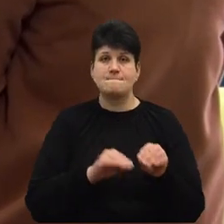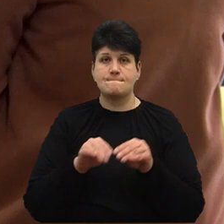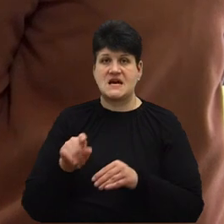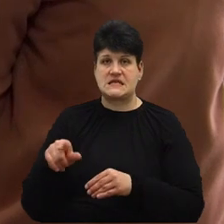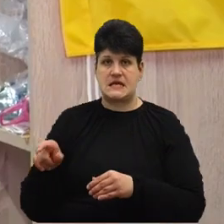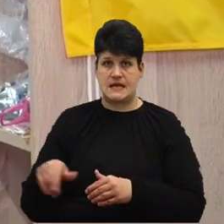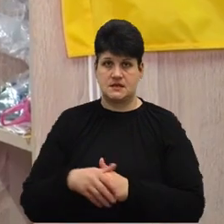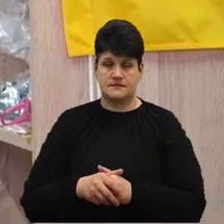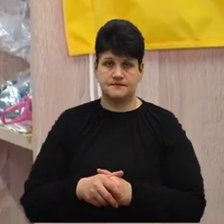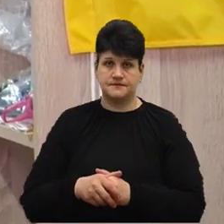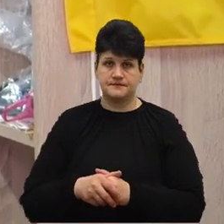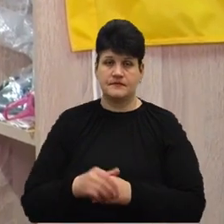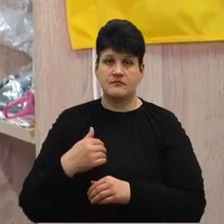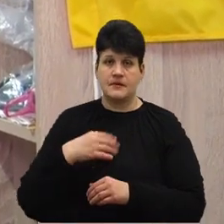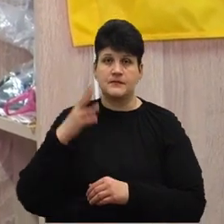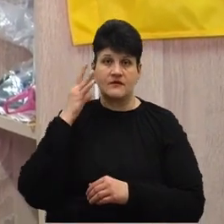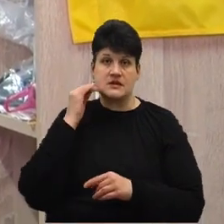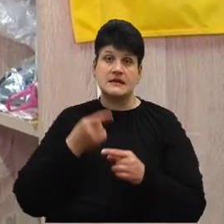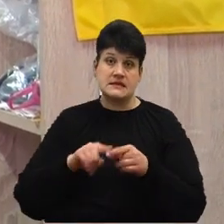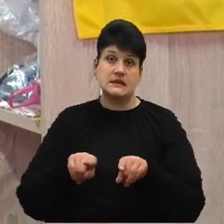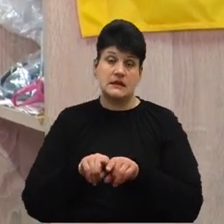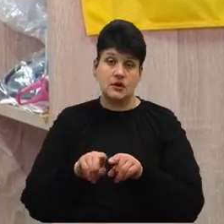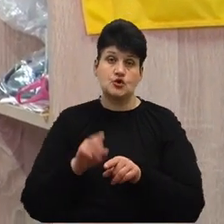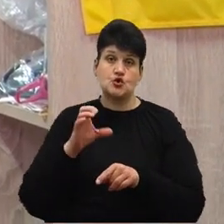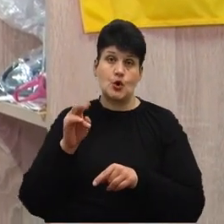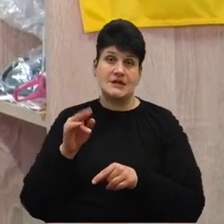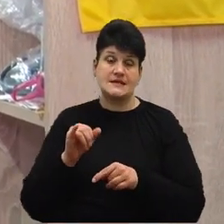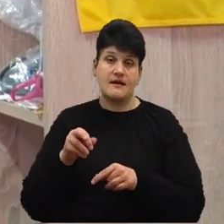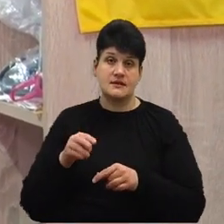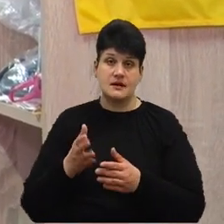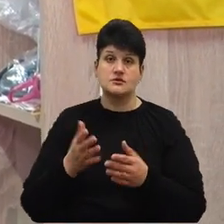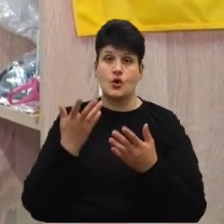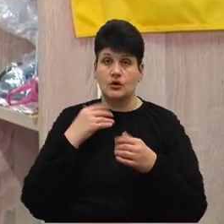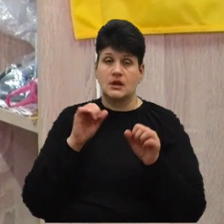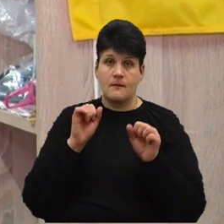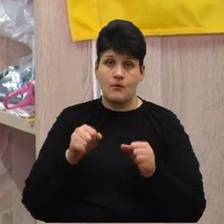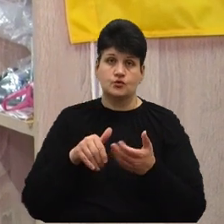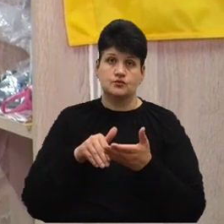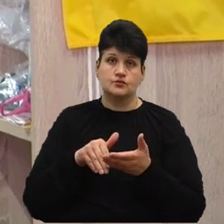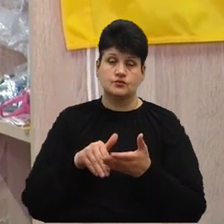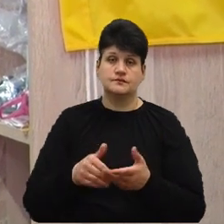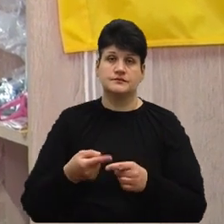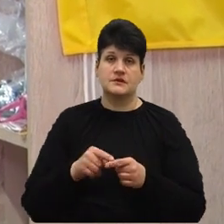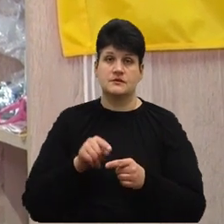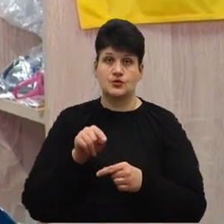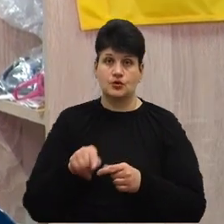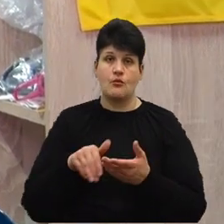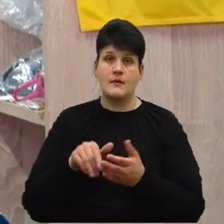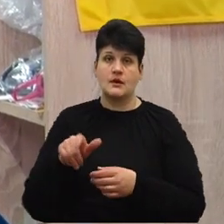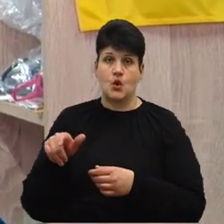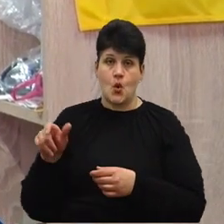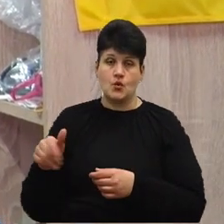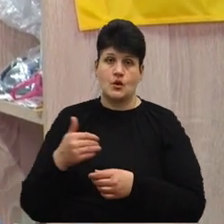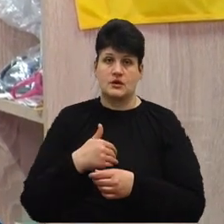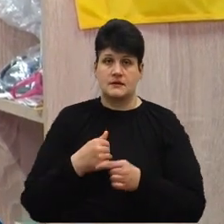Арсен Калічавий. Ми вважаємо, що це теж такий елемент соціалізації, коли вони можуть долучатися до ініціатив, допомагати людям. Хотіли